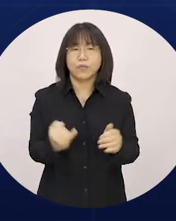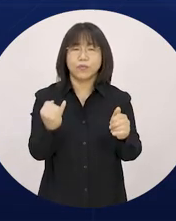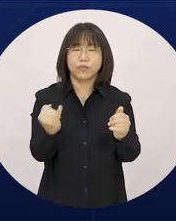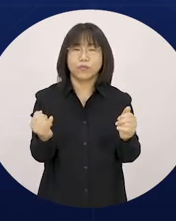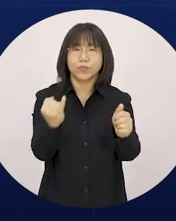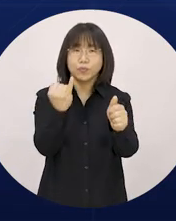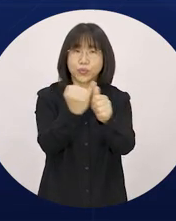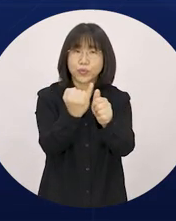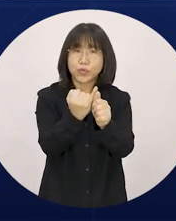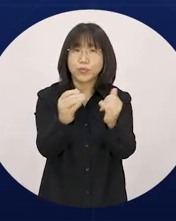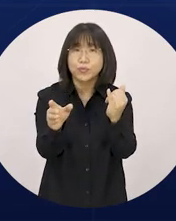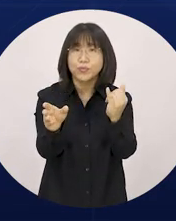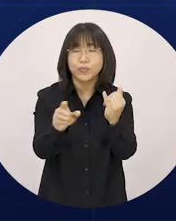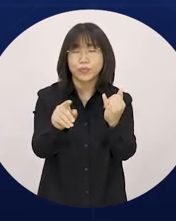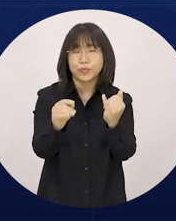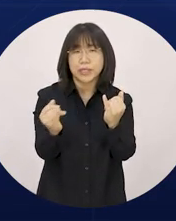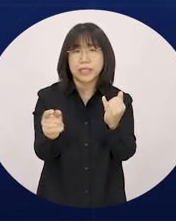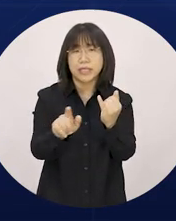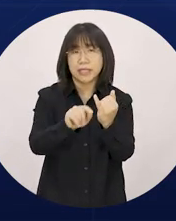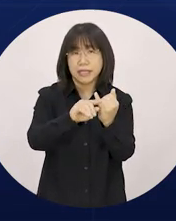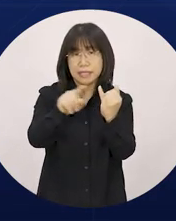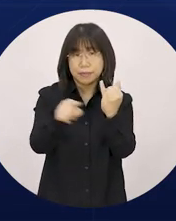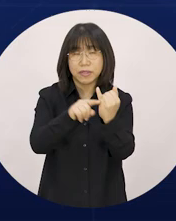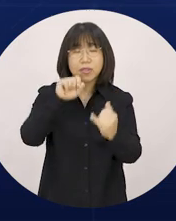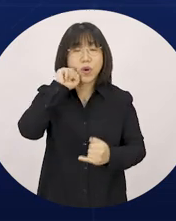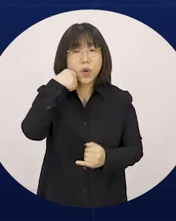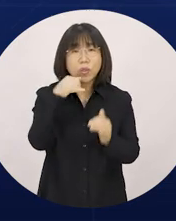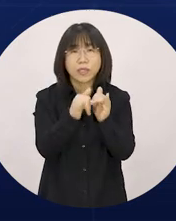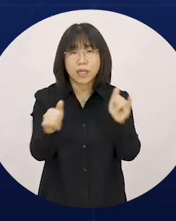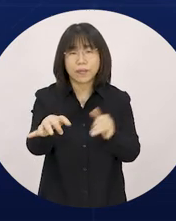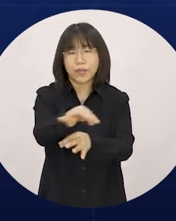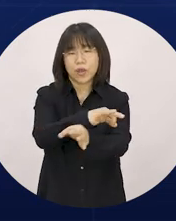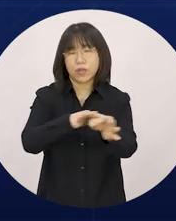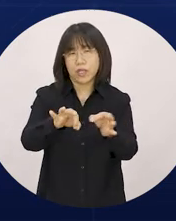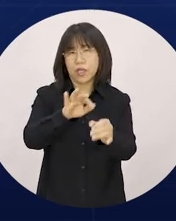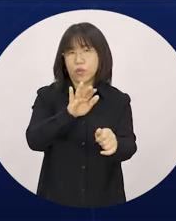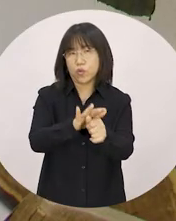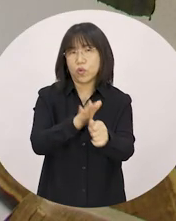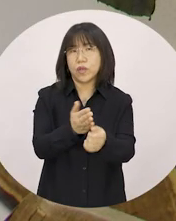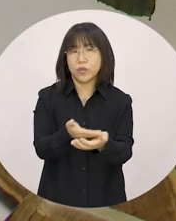있는 부부들의 경제적인 부담이 크게 줄어들 예정입니다.